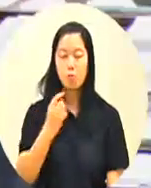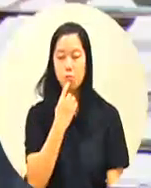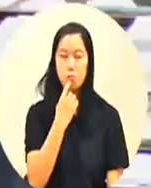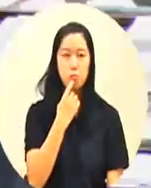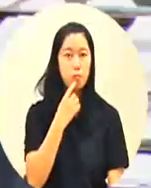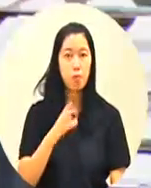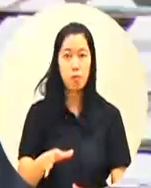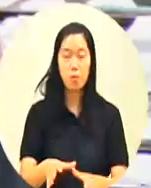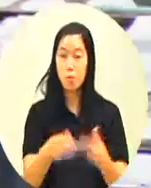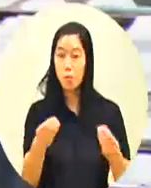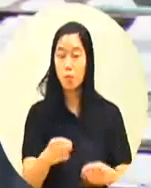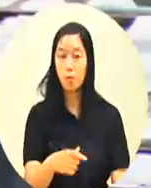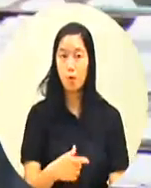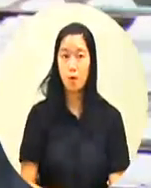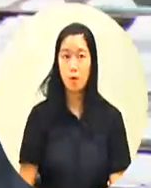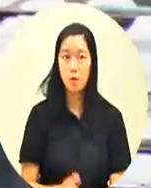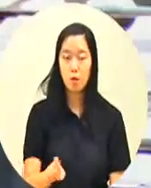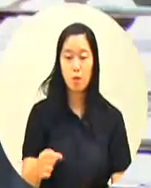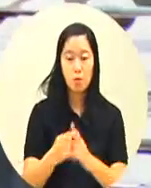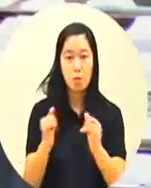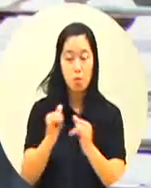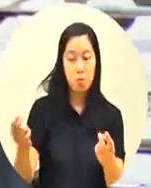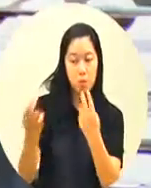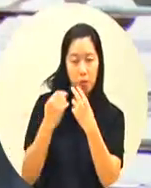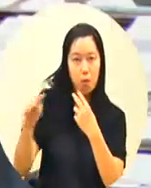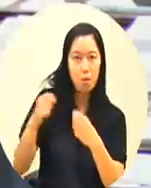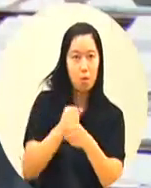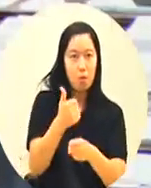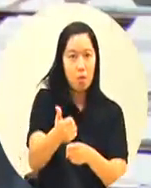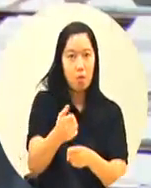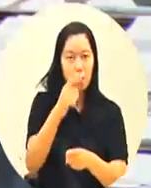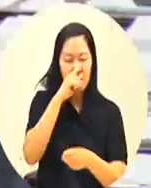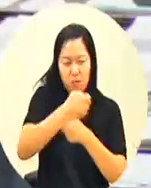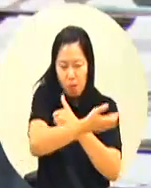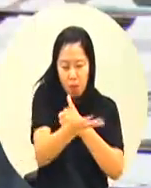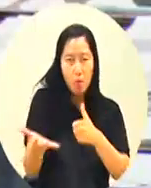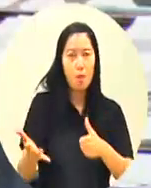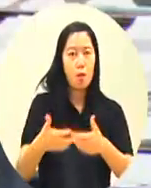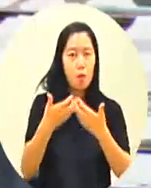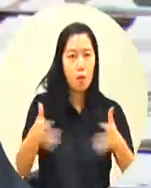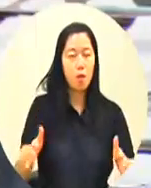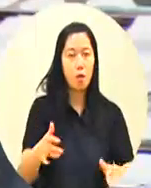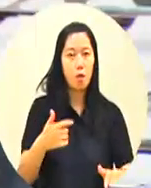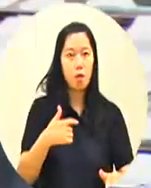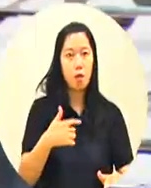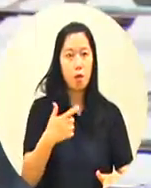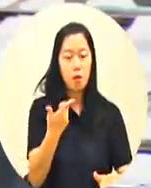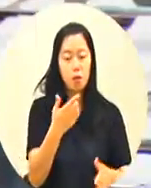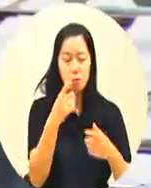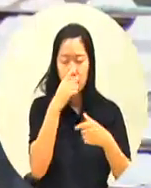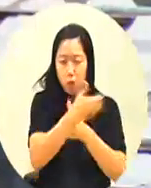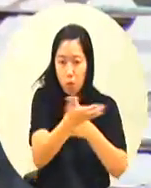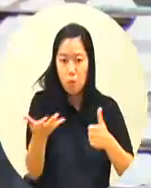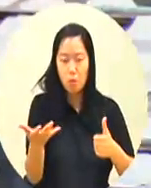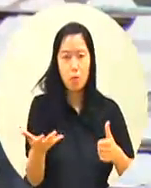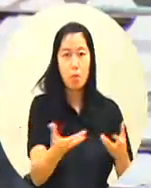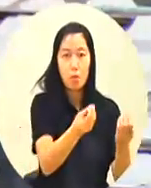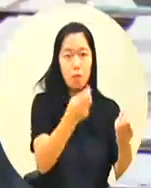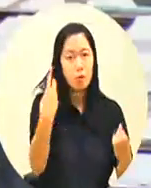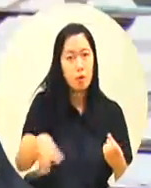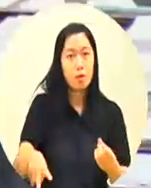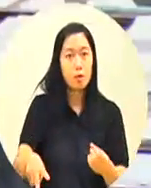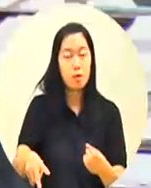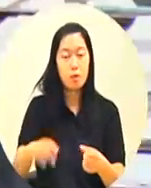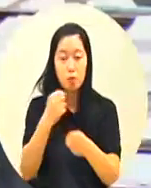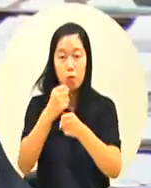很多的居民就发现说，我这个做下去之后，原来污染本来那么多，我其实两个我污染没有增加，可是我增加了工作机会，我